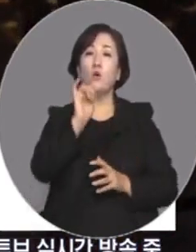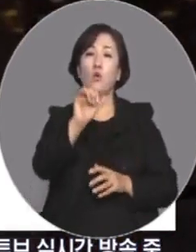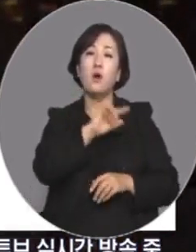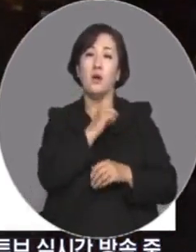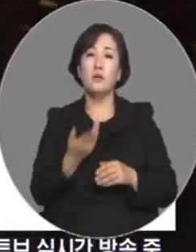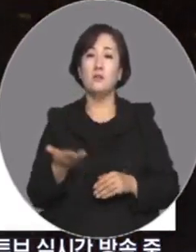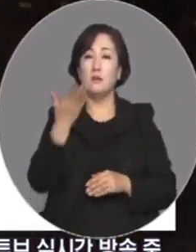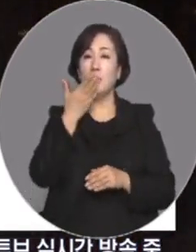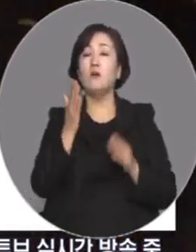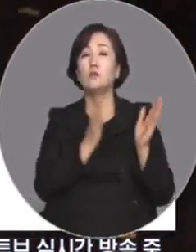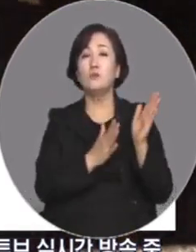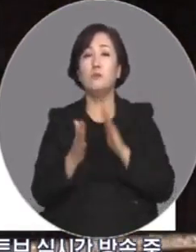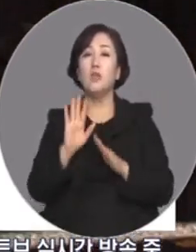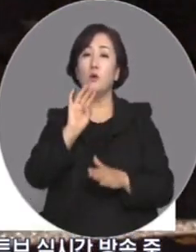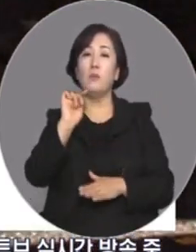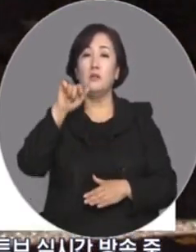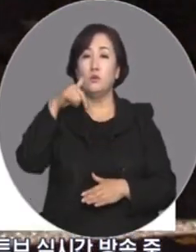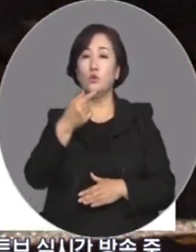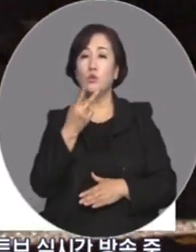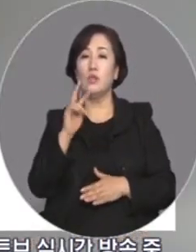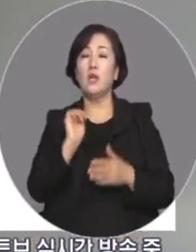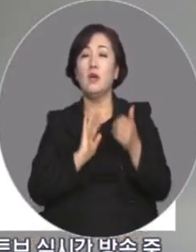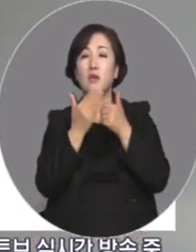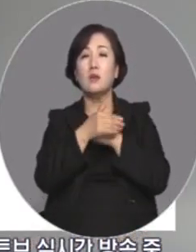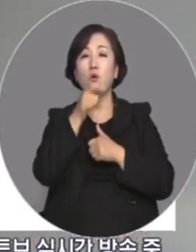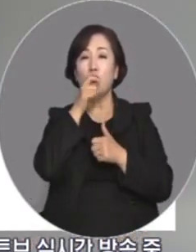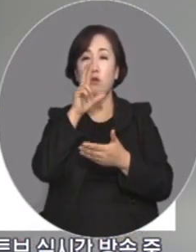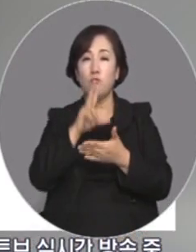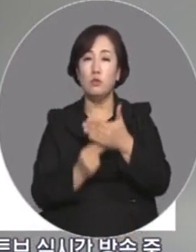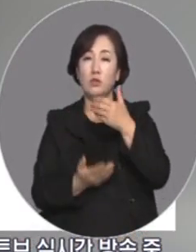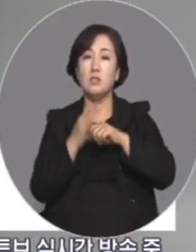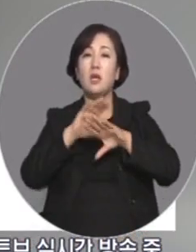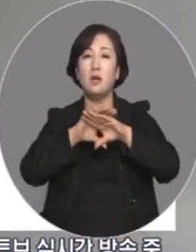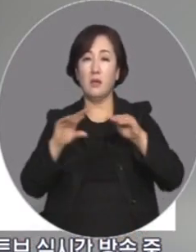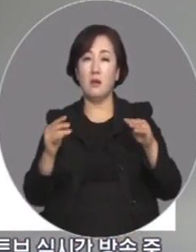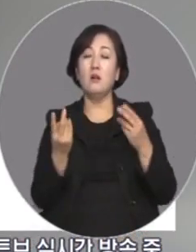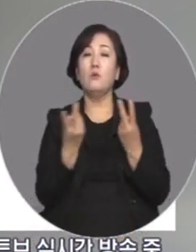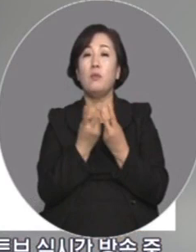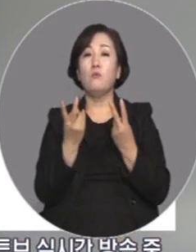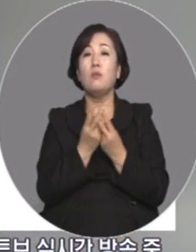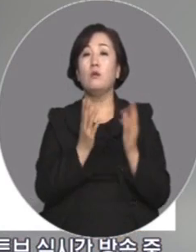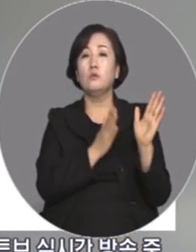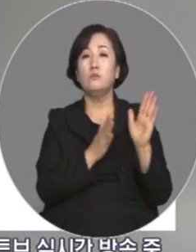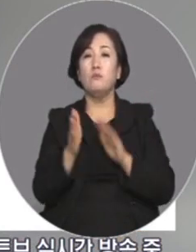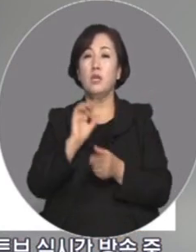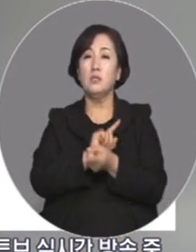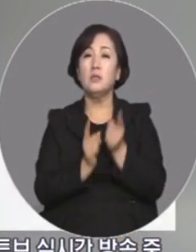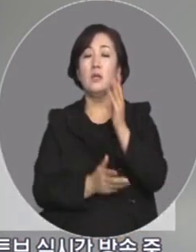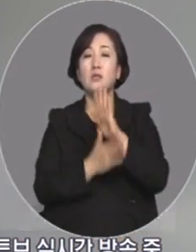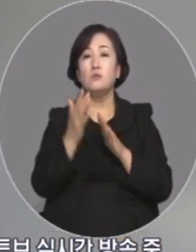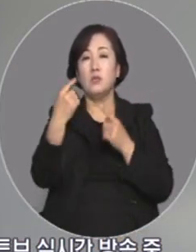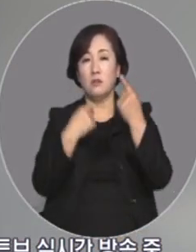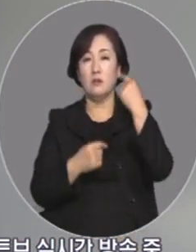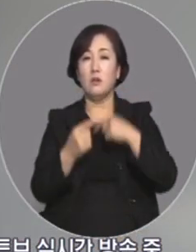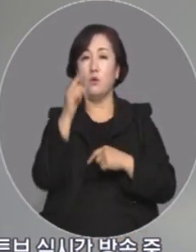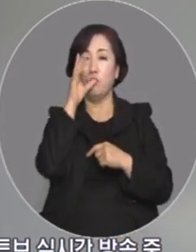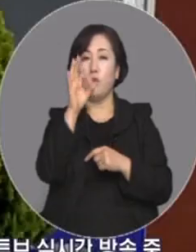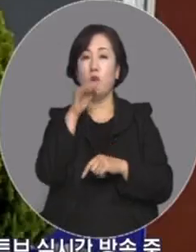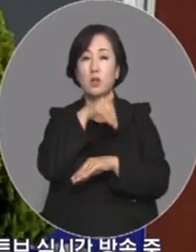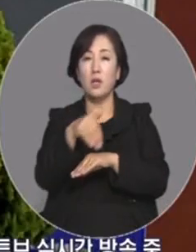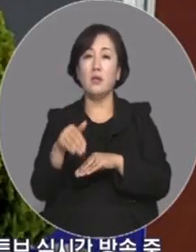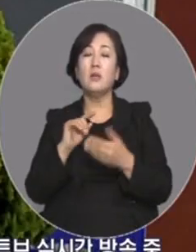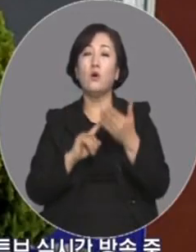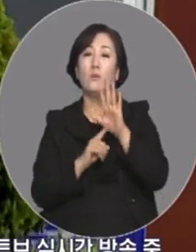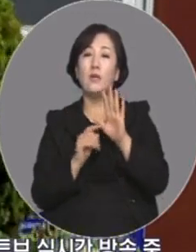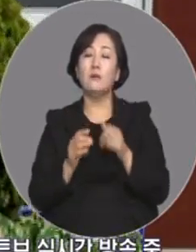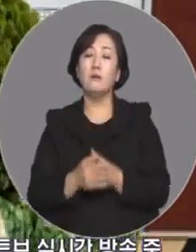을 비롯해 반구대 암각화 보존과 식수 문제 동시에 해결을 위해 거리로 나서 질문 의견을 청취 할 계획이라고